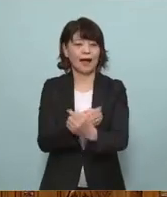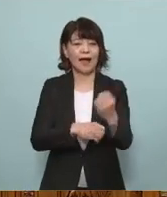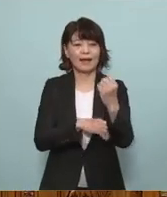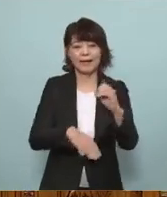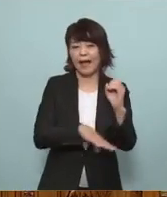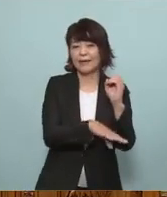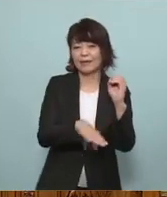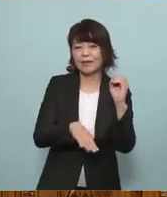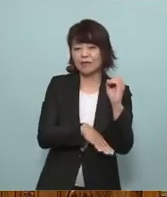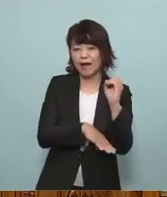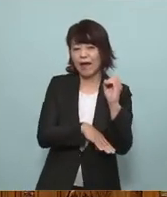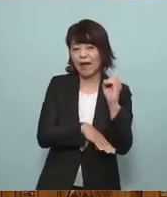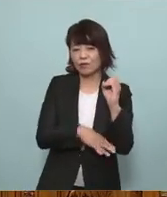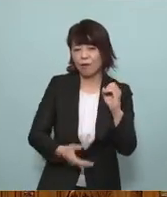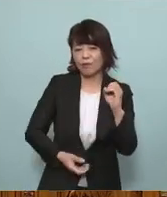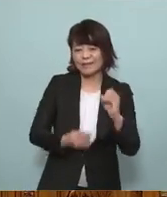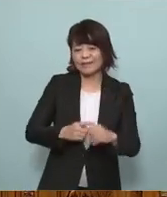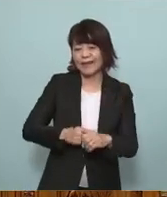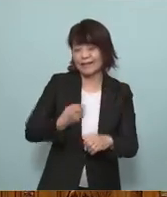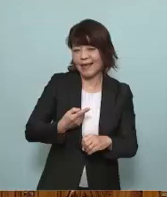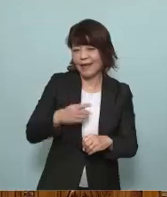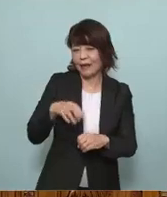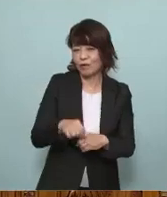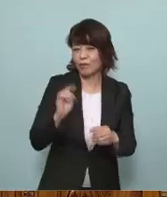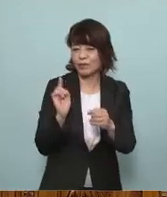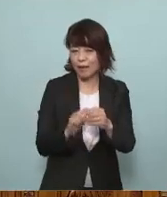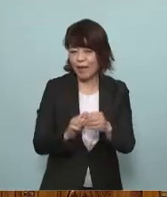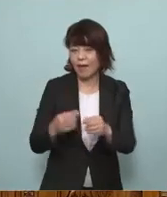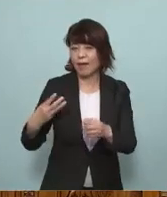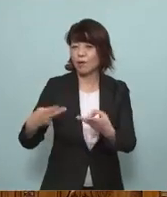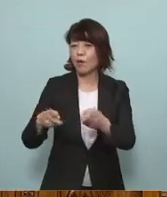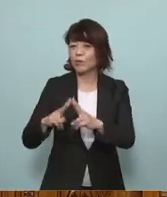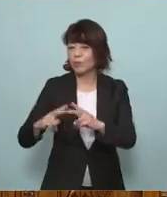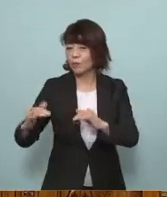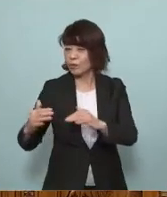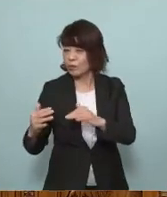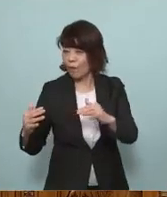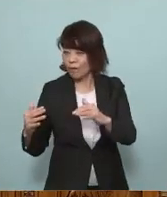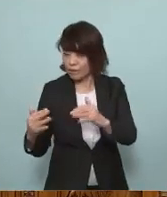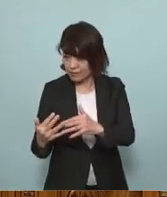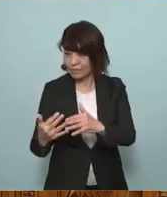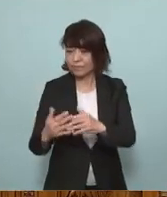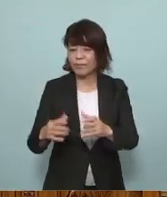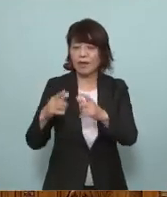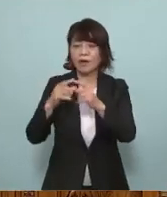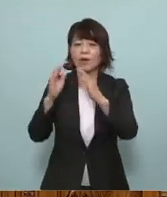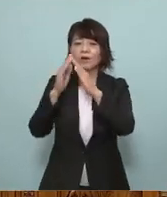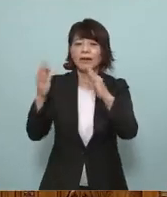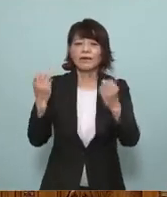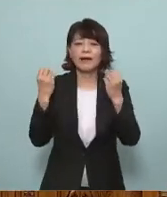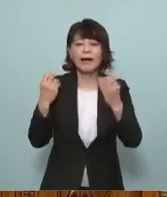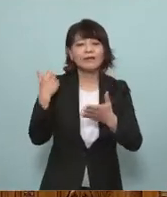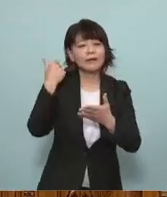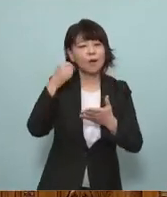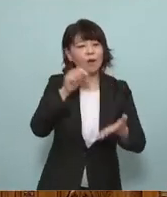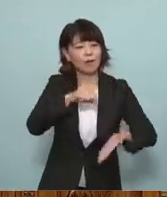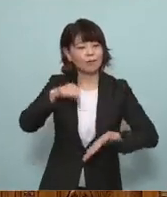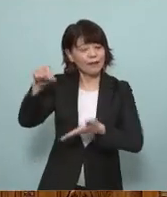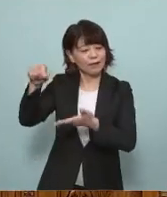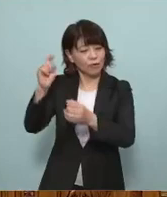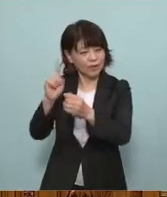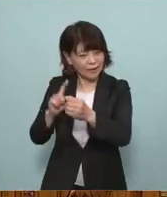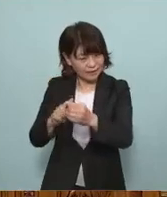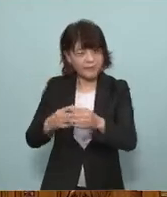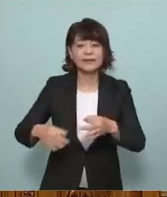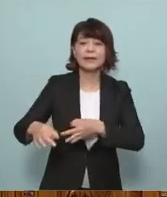信頼性確保などを進めるため、与党との協議を踏まえ、今国会への新たな法案の提出を目指し、経